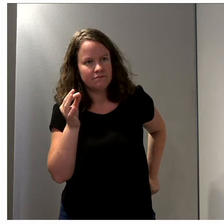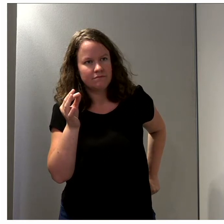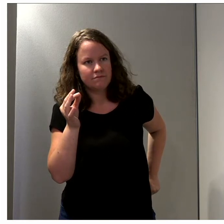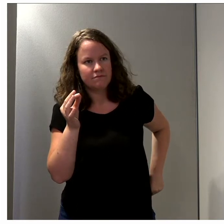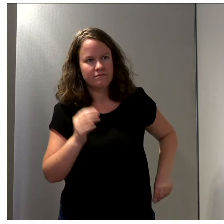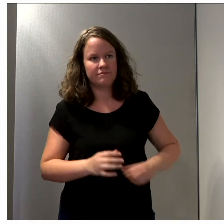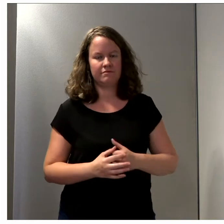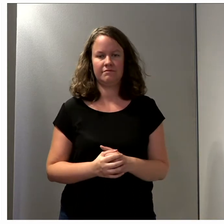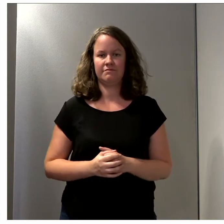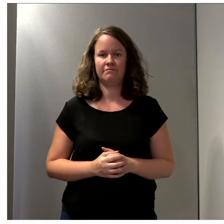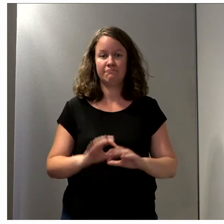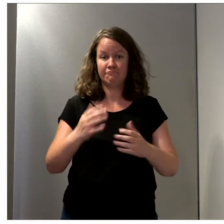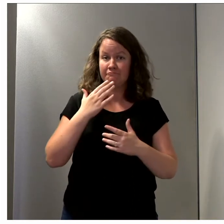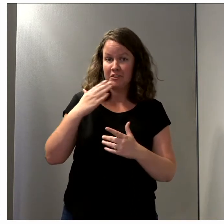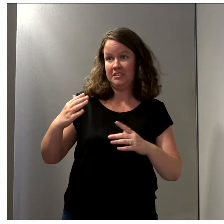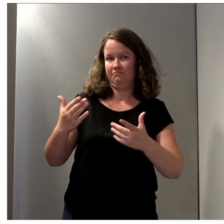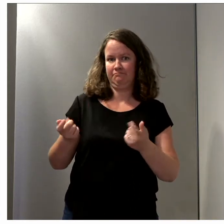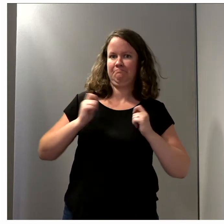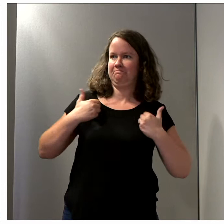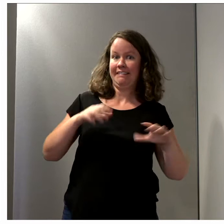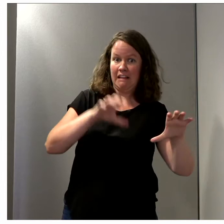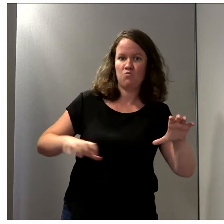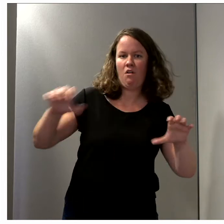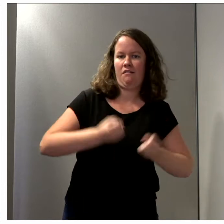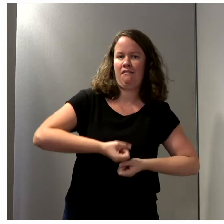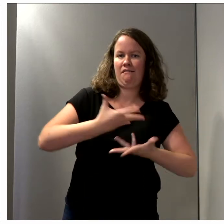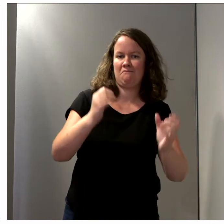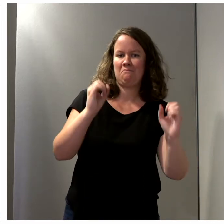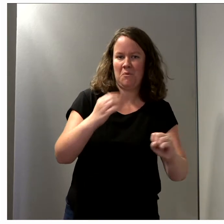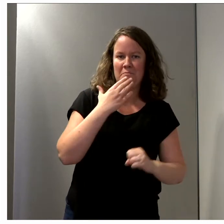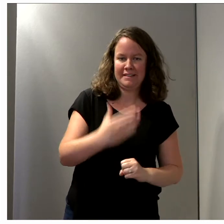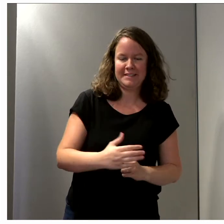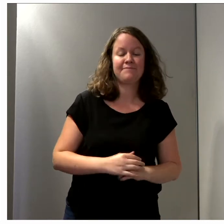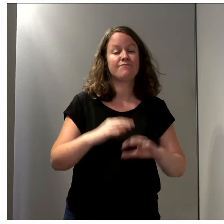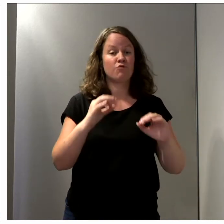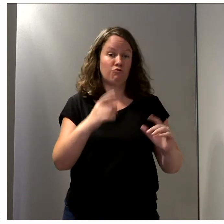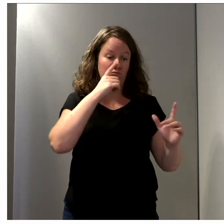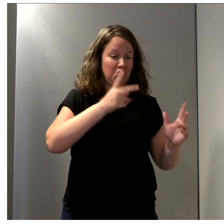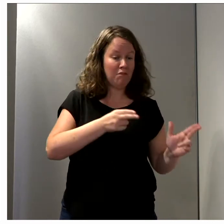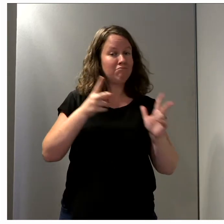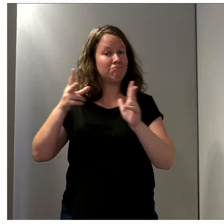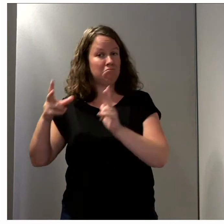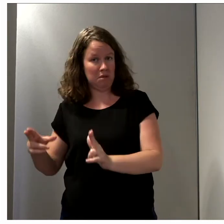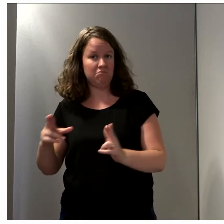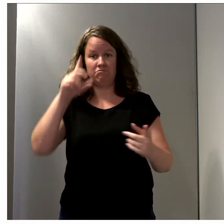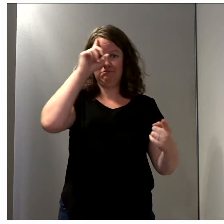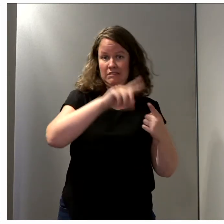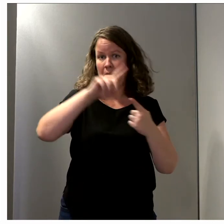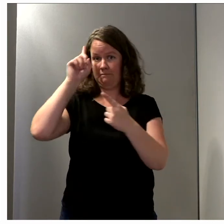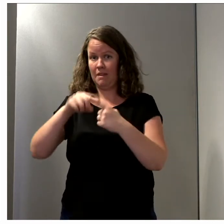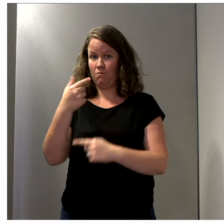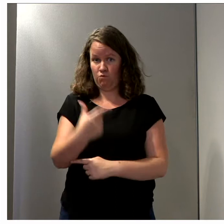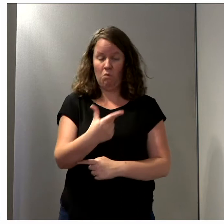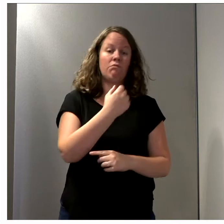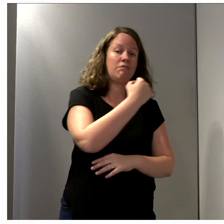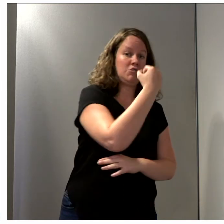Avec modestie et pragmatisme, je voudrais donner pour chacun des deux thèmes qui étaient l'isolement et l'entraide, deux exemples. Et pour l'entraide,